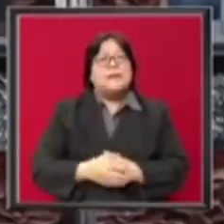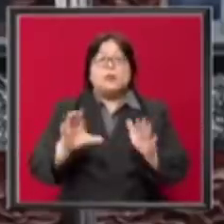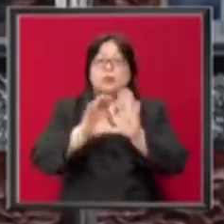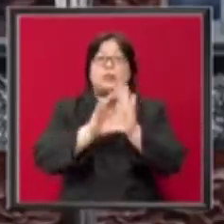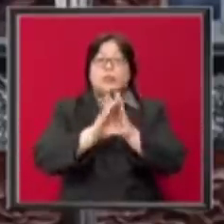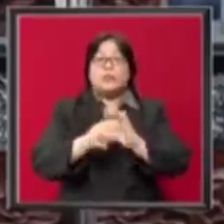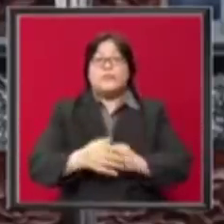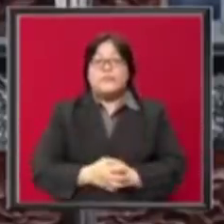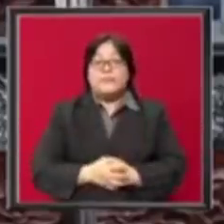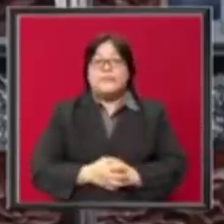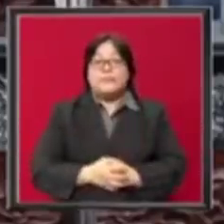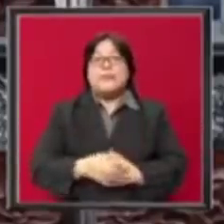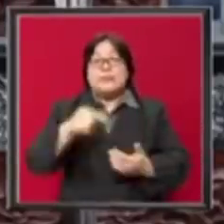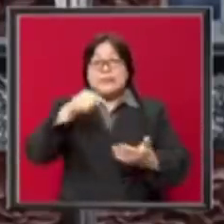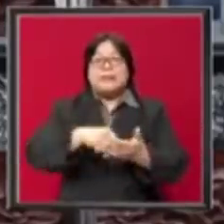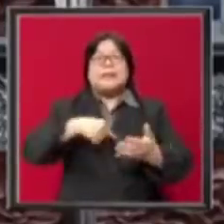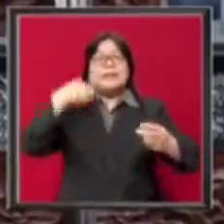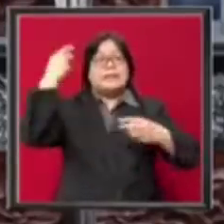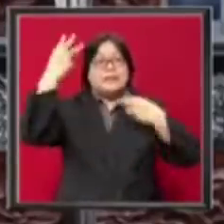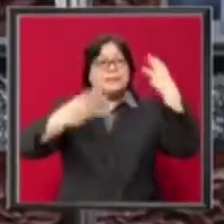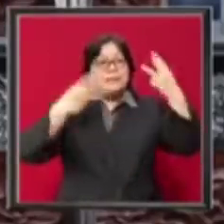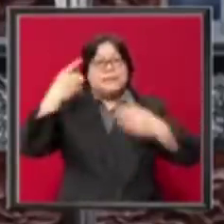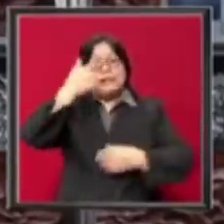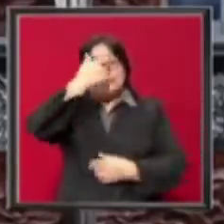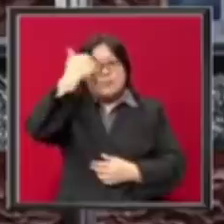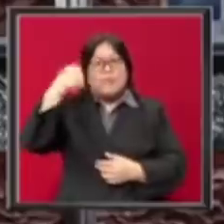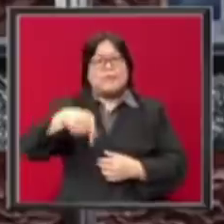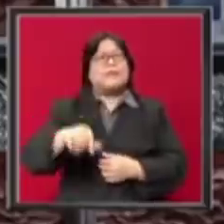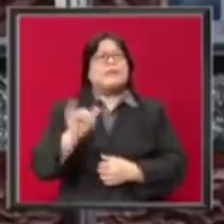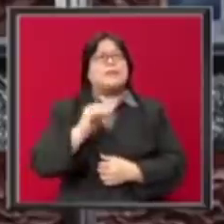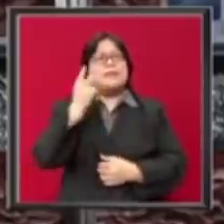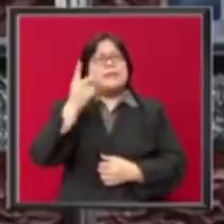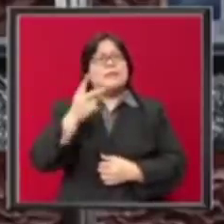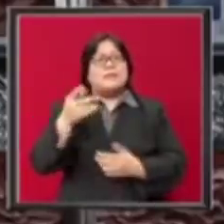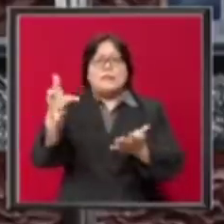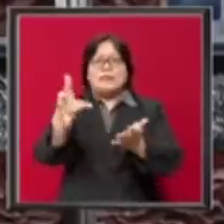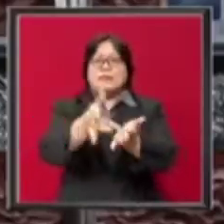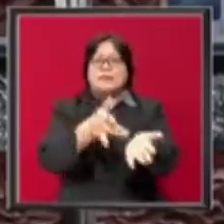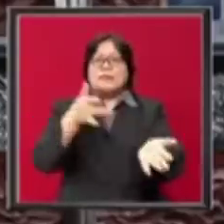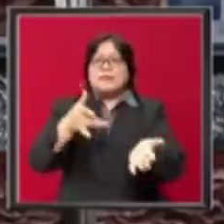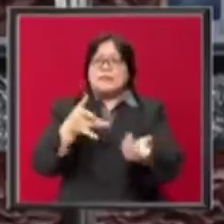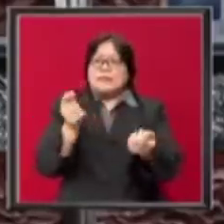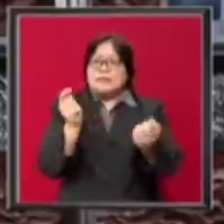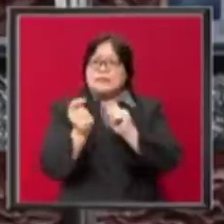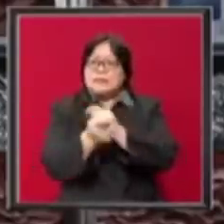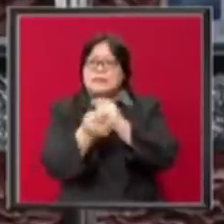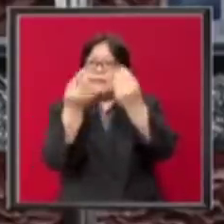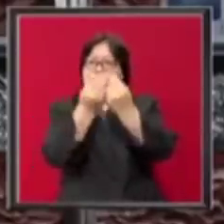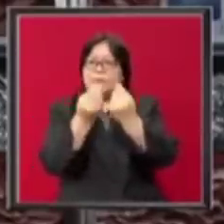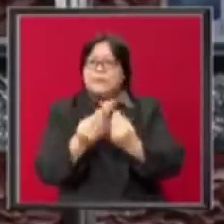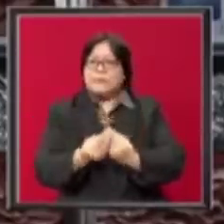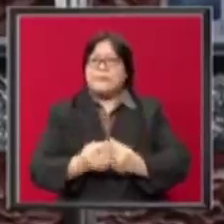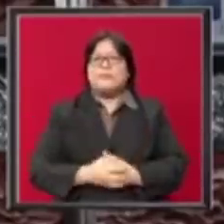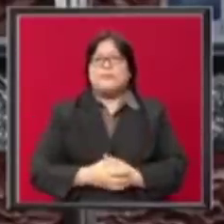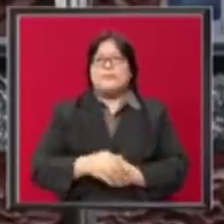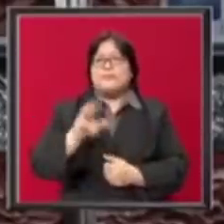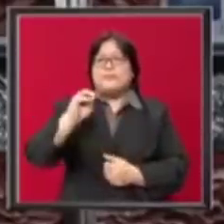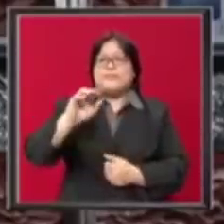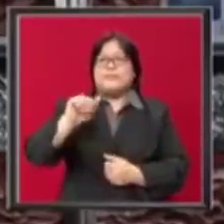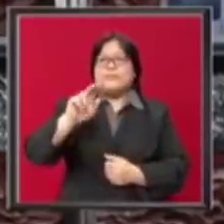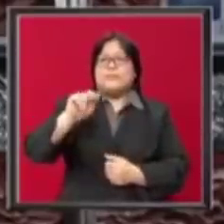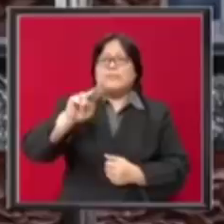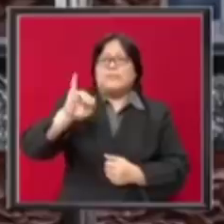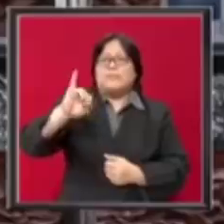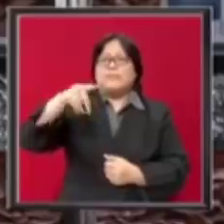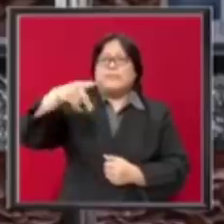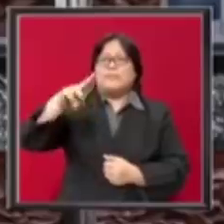Sebagai contoh. Jadi ini saya bimbang kerana dia nampak macam manipulation figures budget. Dan